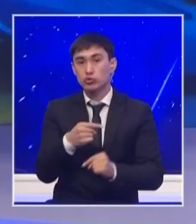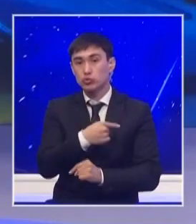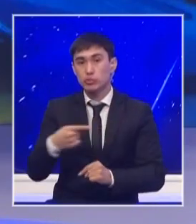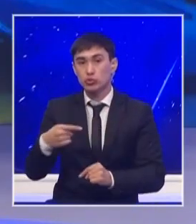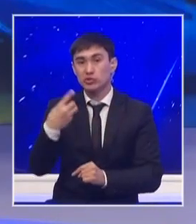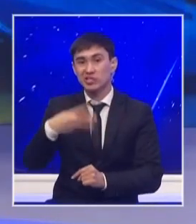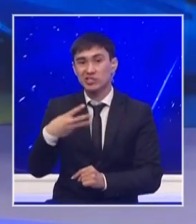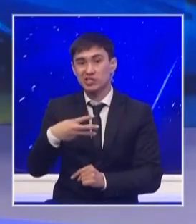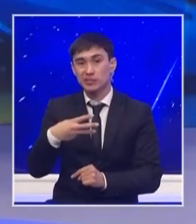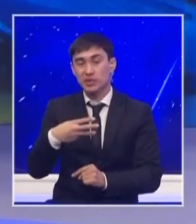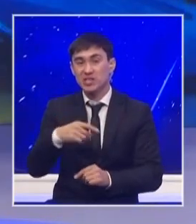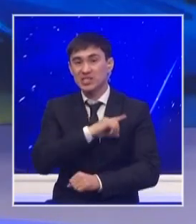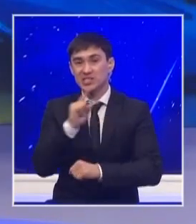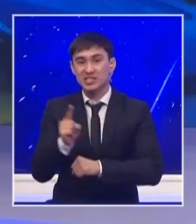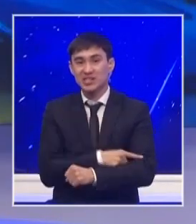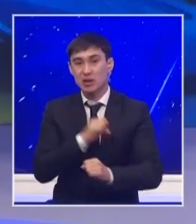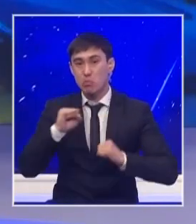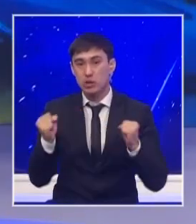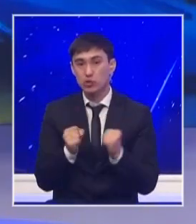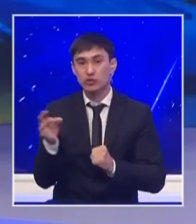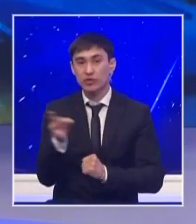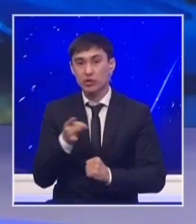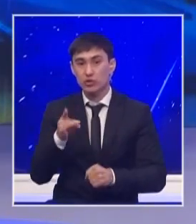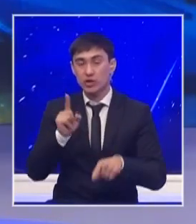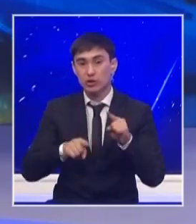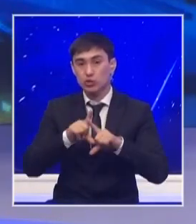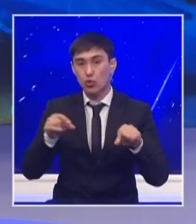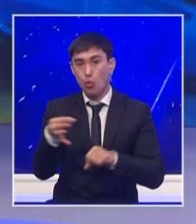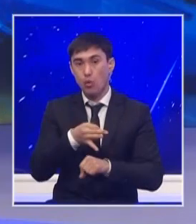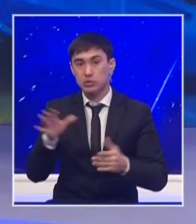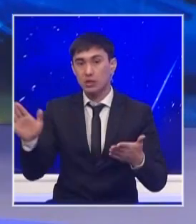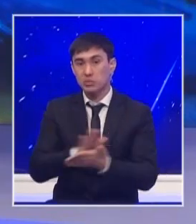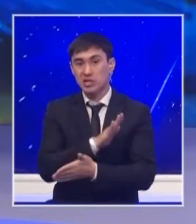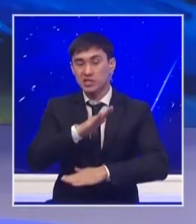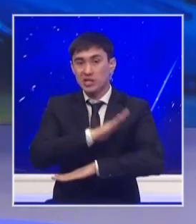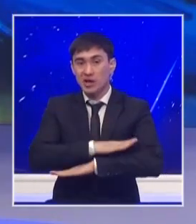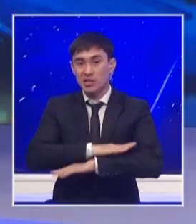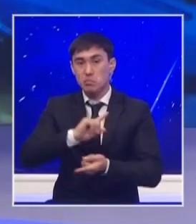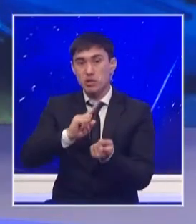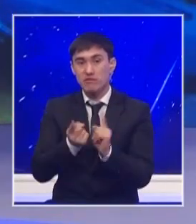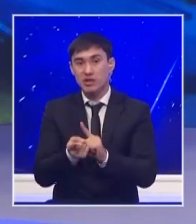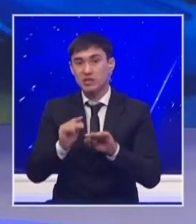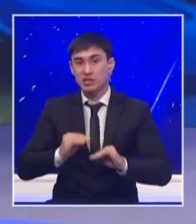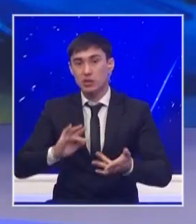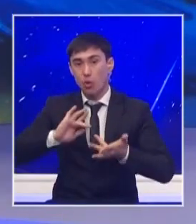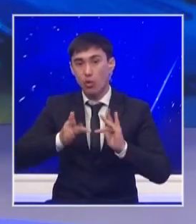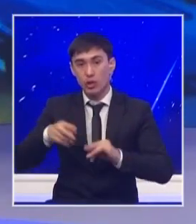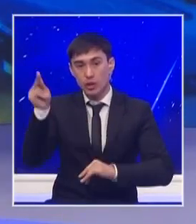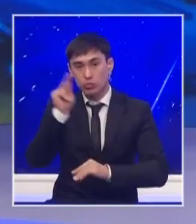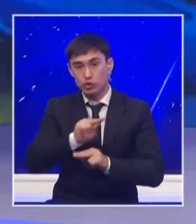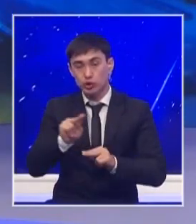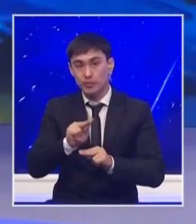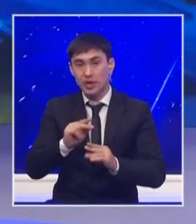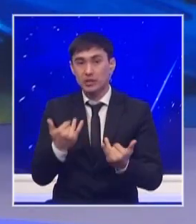до -30 из-за сильных Морозов в регионе В некоторых школах области отменили занятия и перевели детей на онлайн-обучение